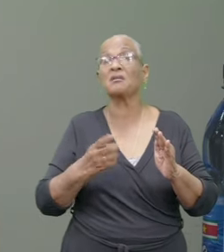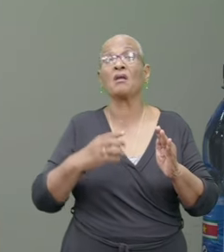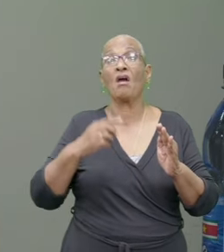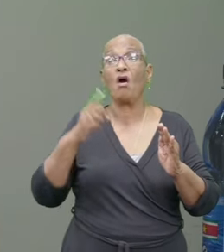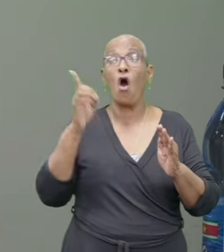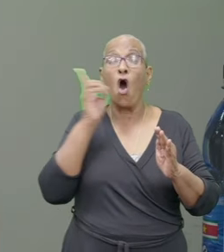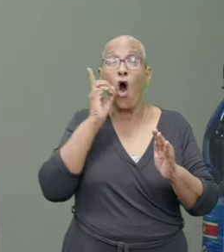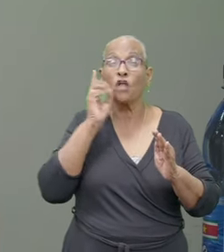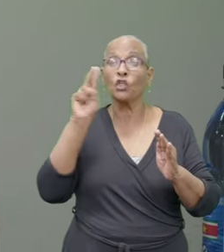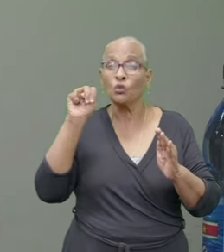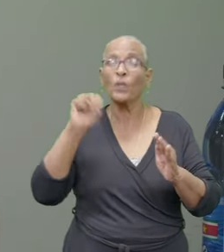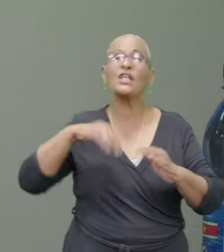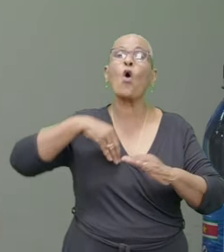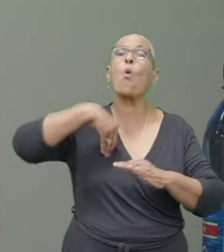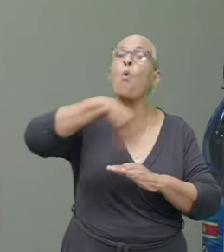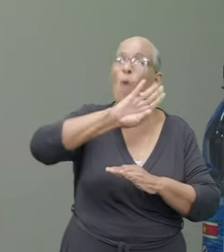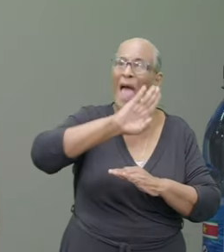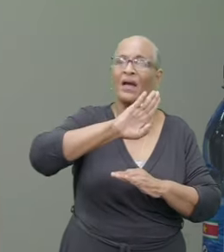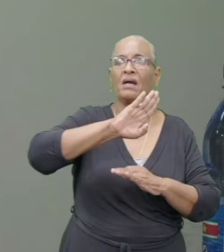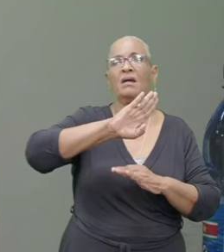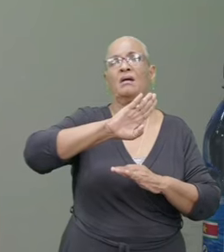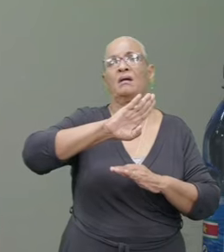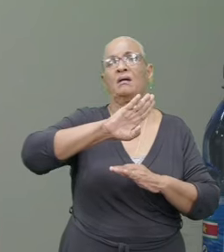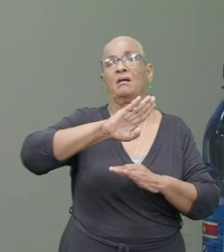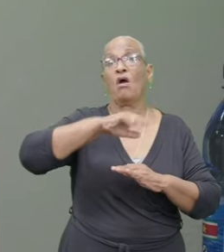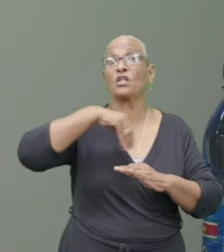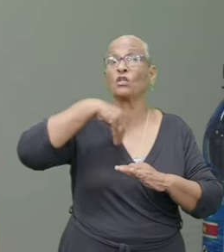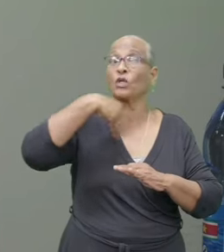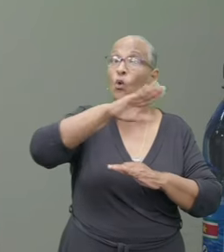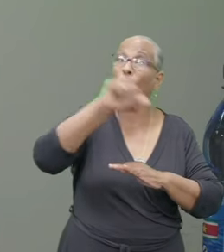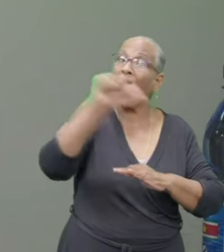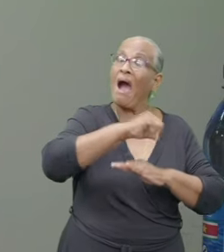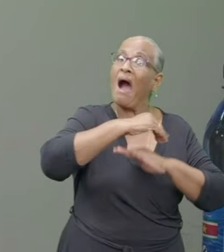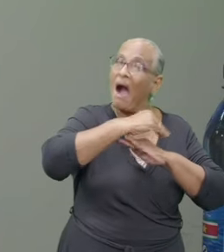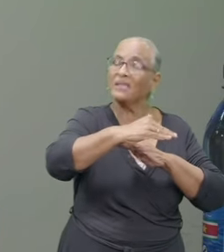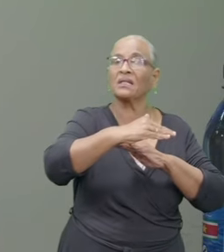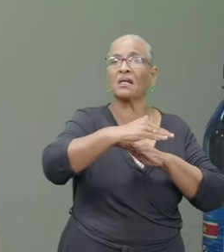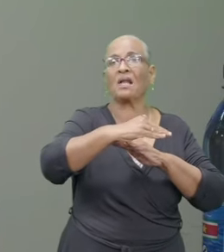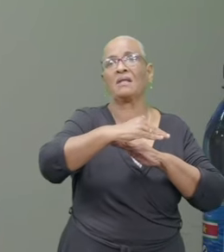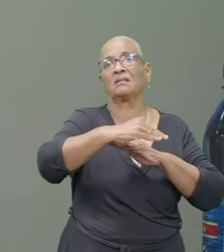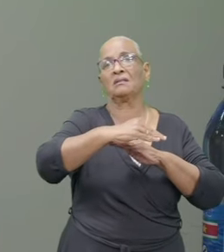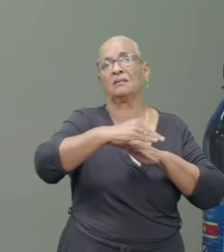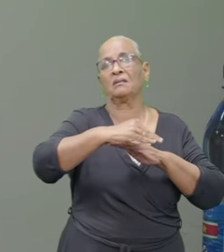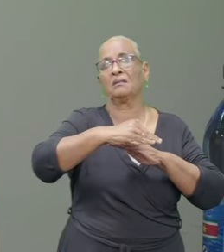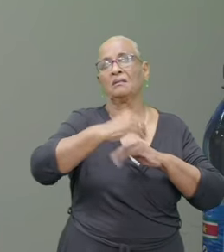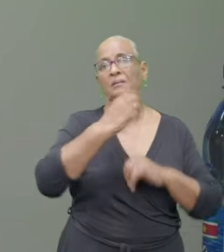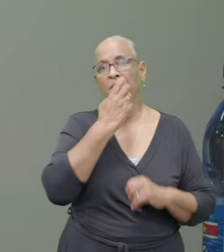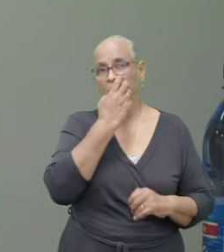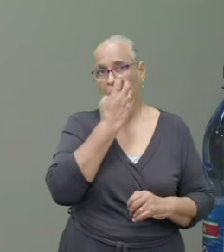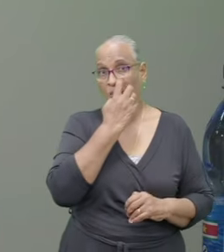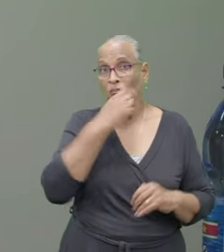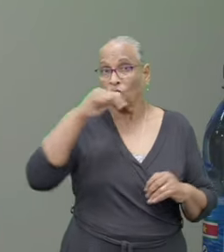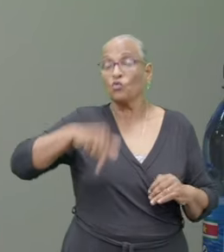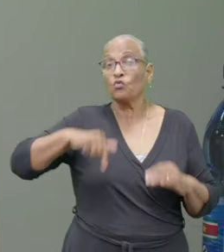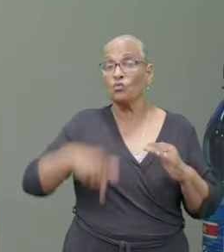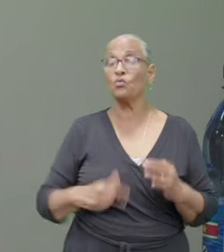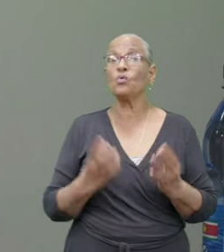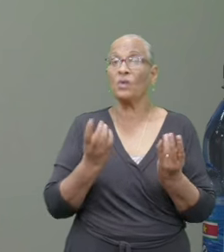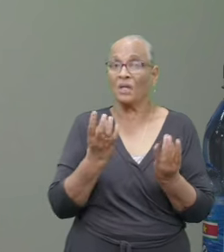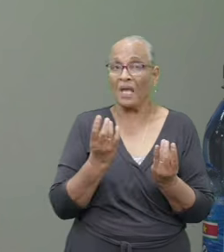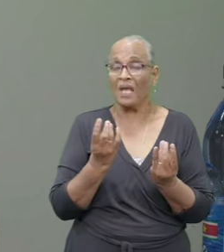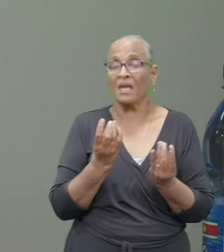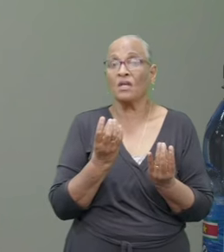doen. Dan had u nog een vraag, als ik me niet vergis, met betrekking tot, was het de Picunicu?